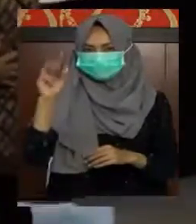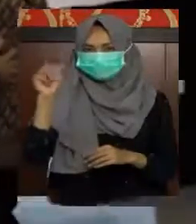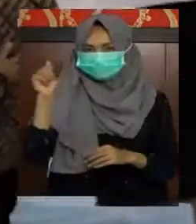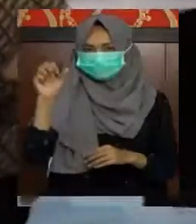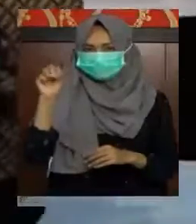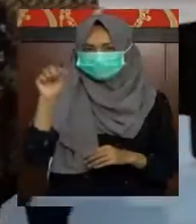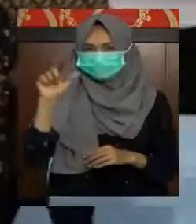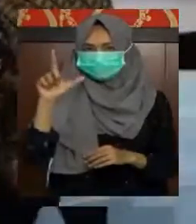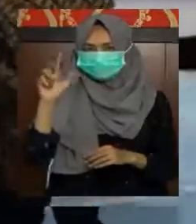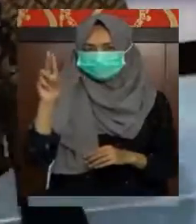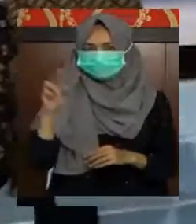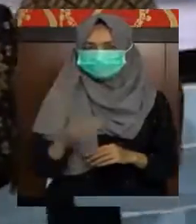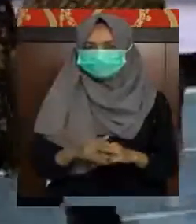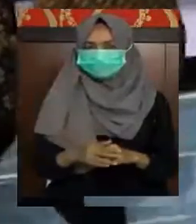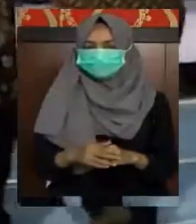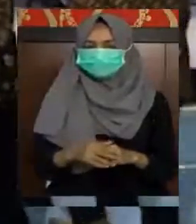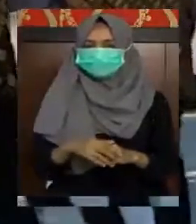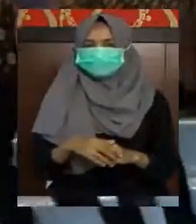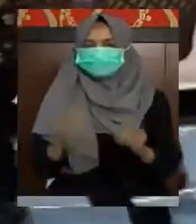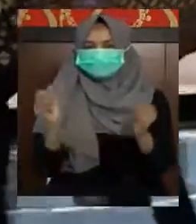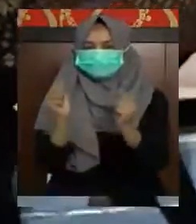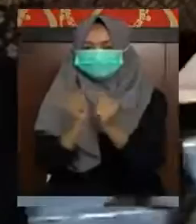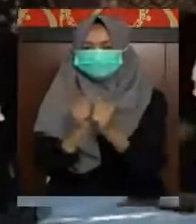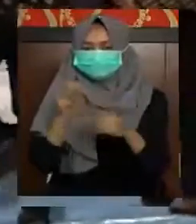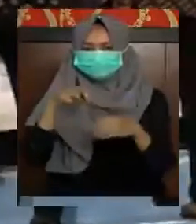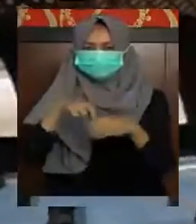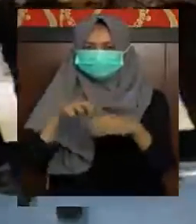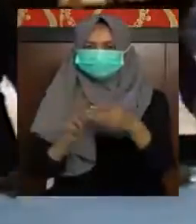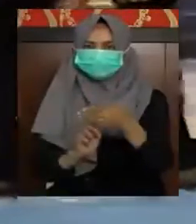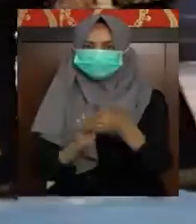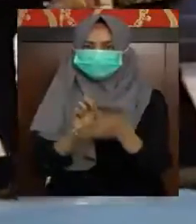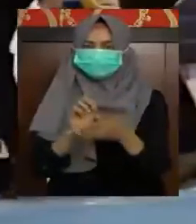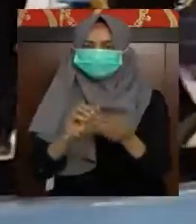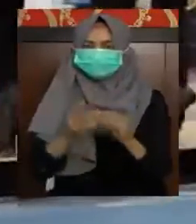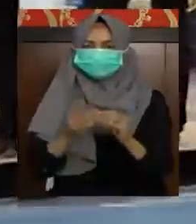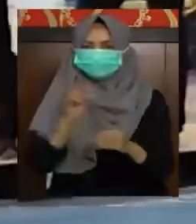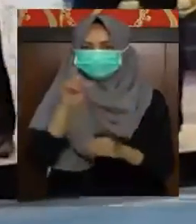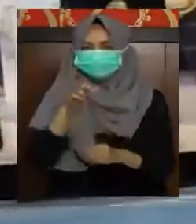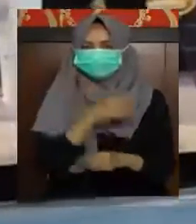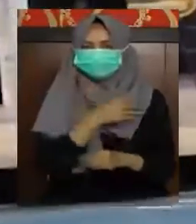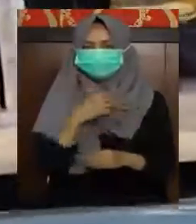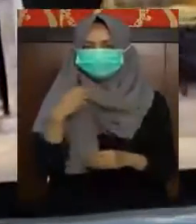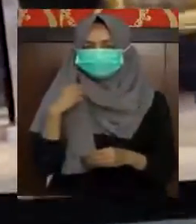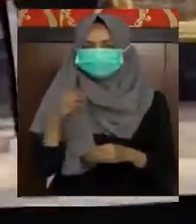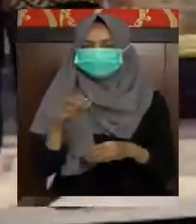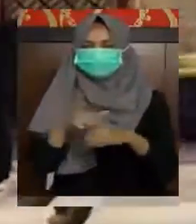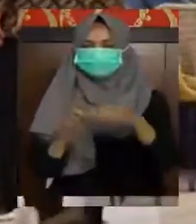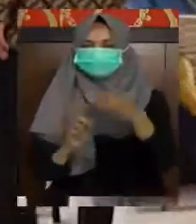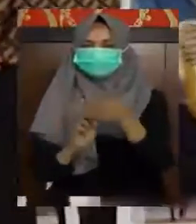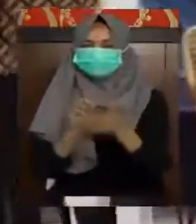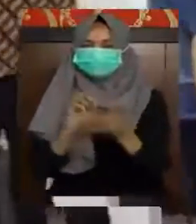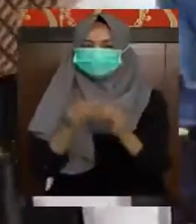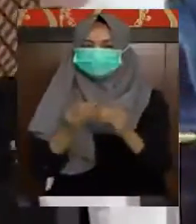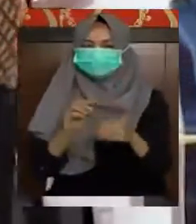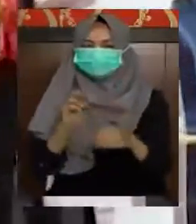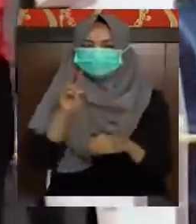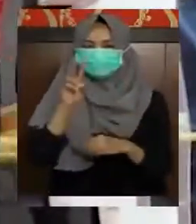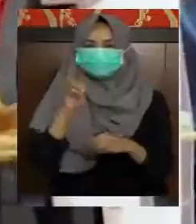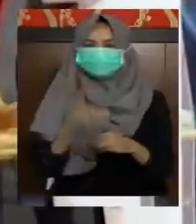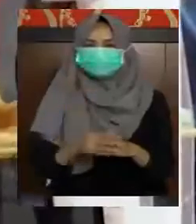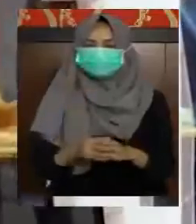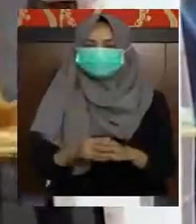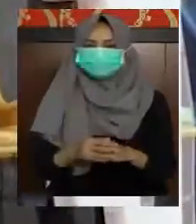bersama-sama, kami mengundang Ketua KPU dan juga Ketua Bawaslu Kota Blitar untuk turut hadir bergabung bersama dengan kami.